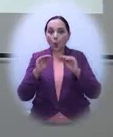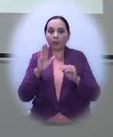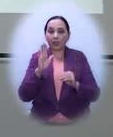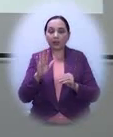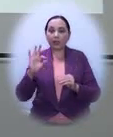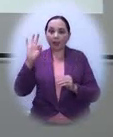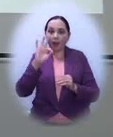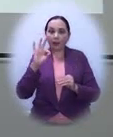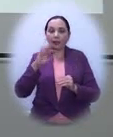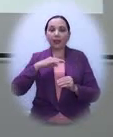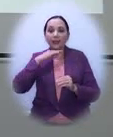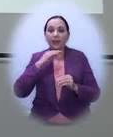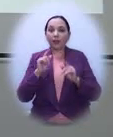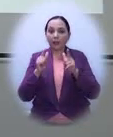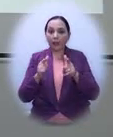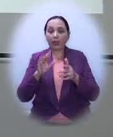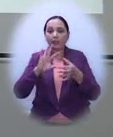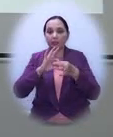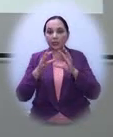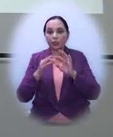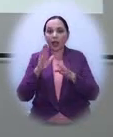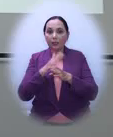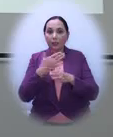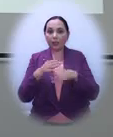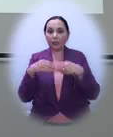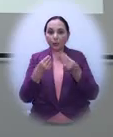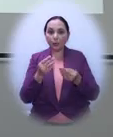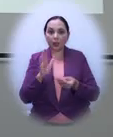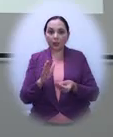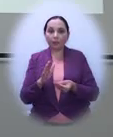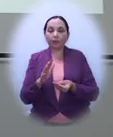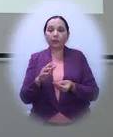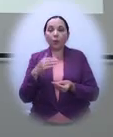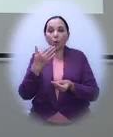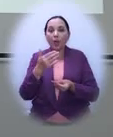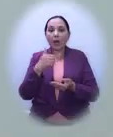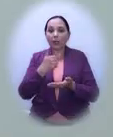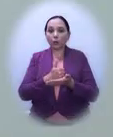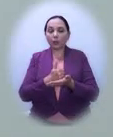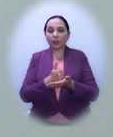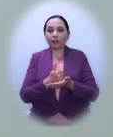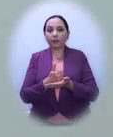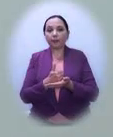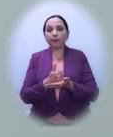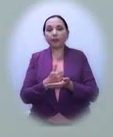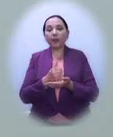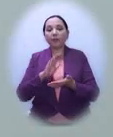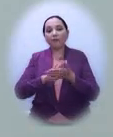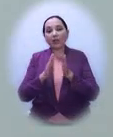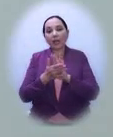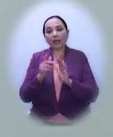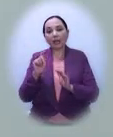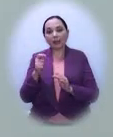o'rnatilgan haroratga yetib kelganda zanjirni ajratib yuboradi. Ular asosan